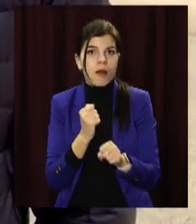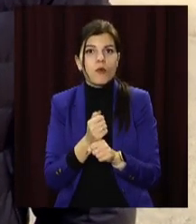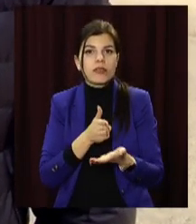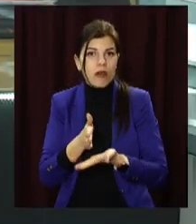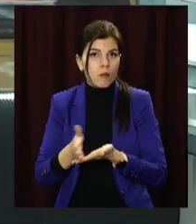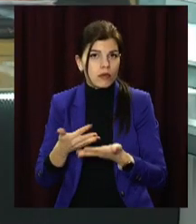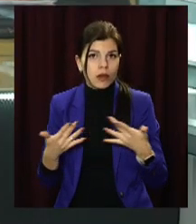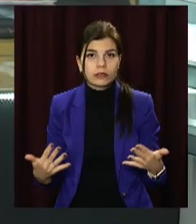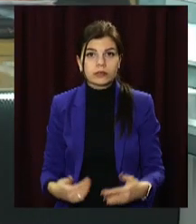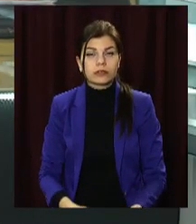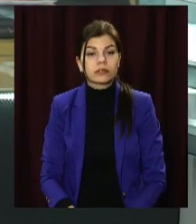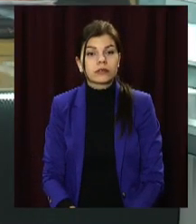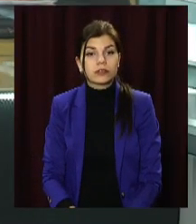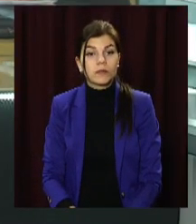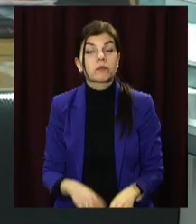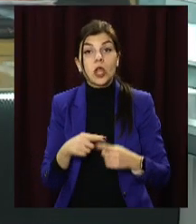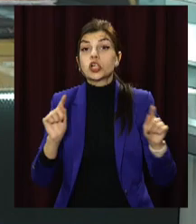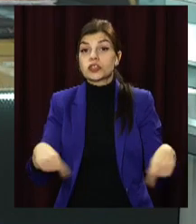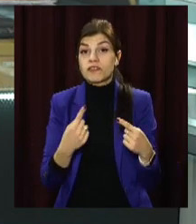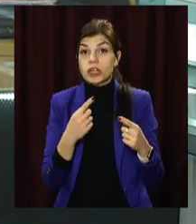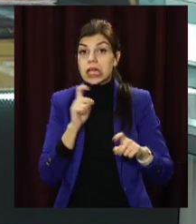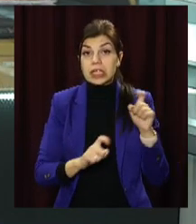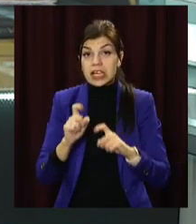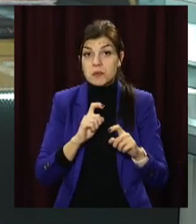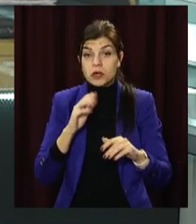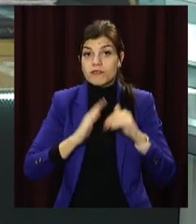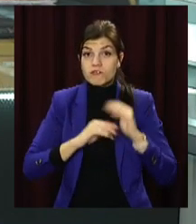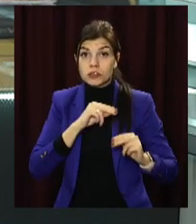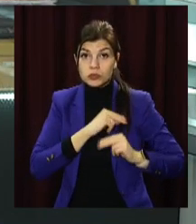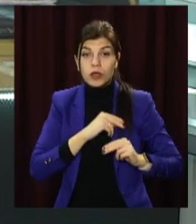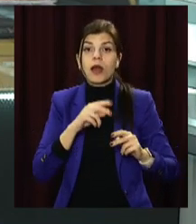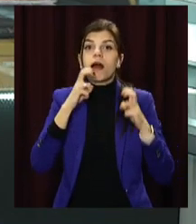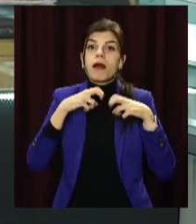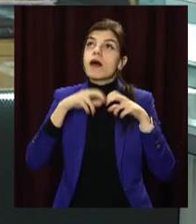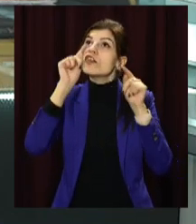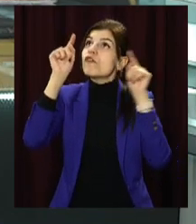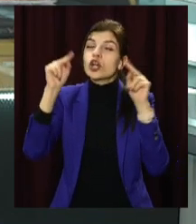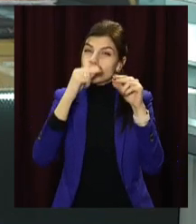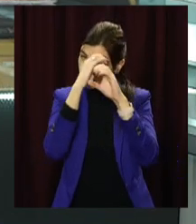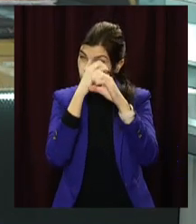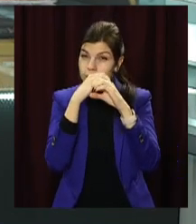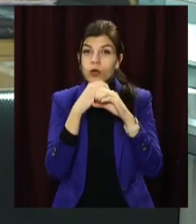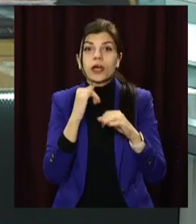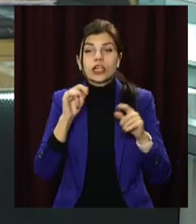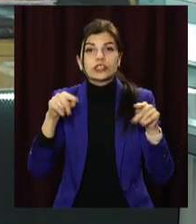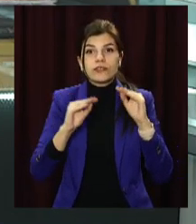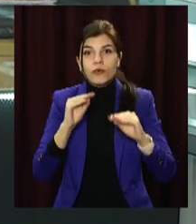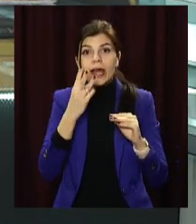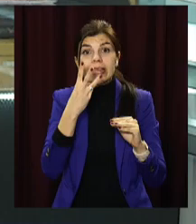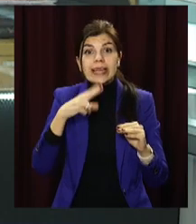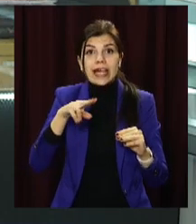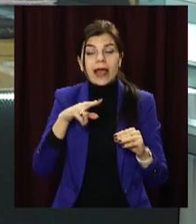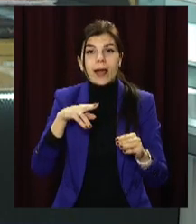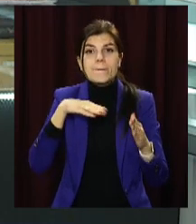направлениям. Створити хімічні формули власноруч, дослідити зоряне небо через телескоп і створити моделі на